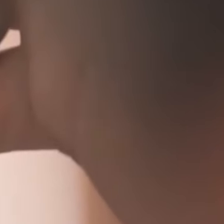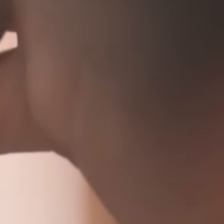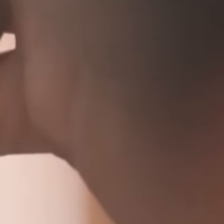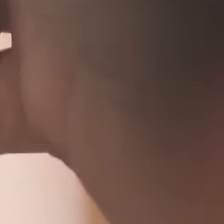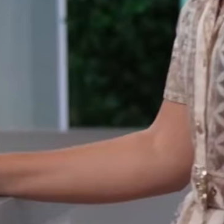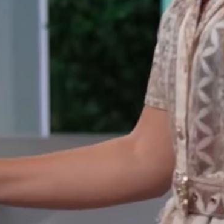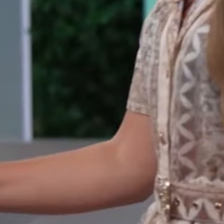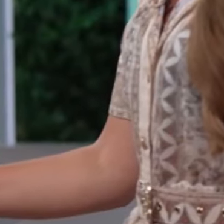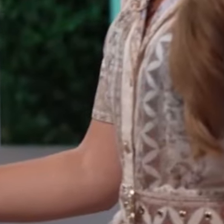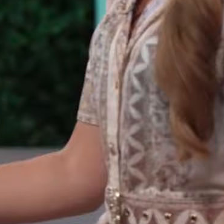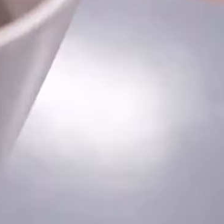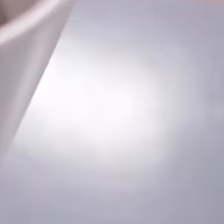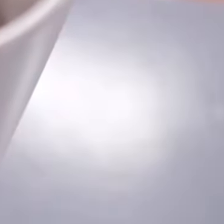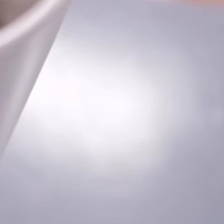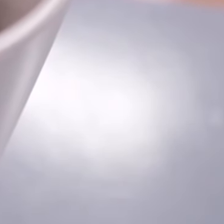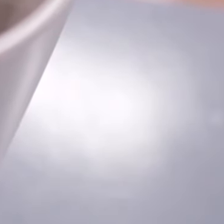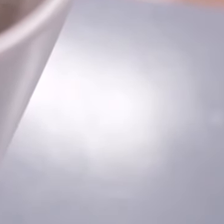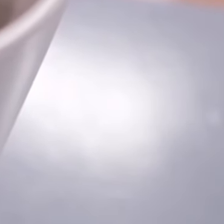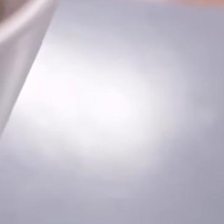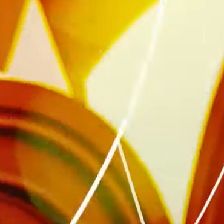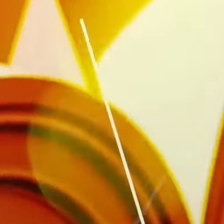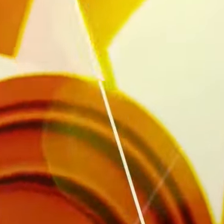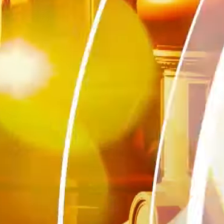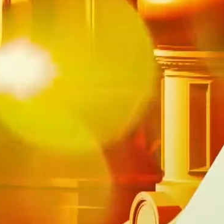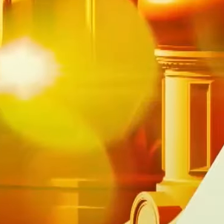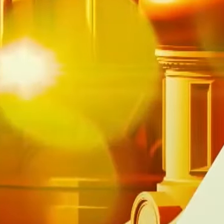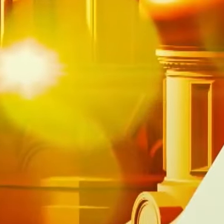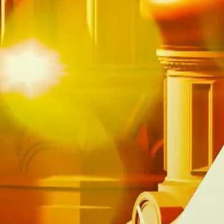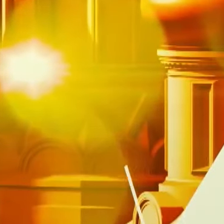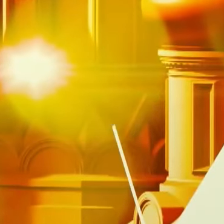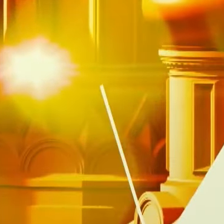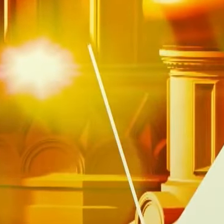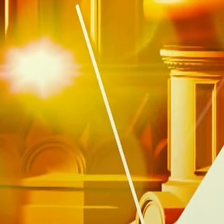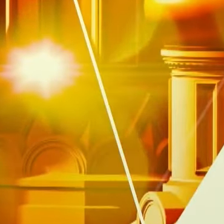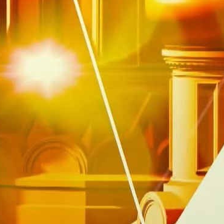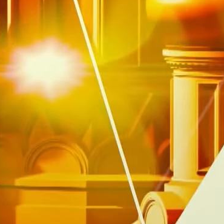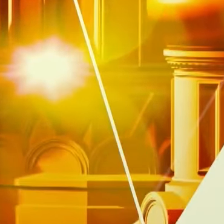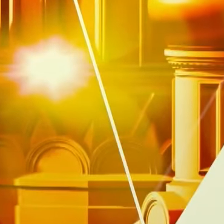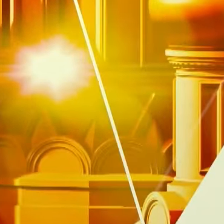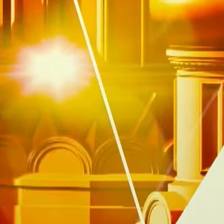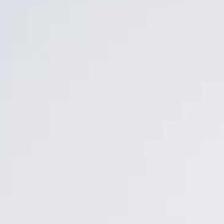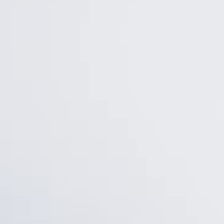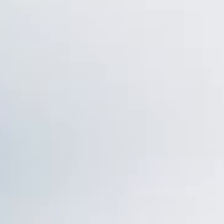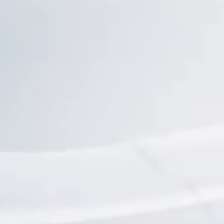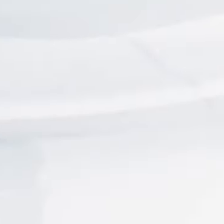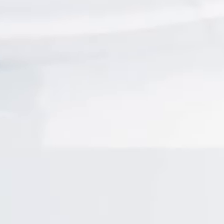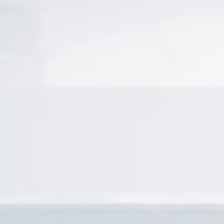Утро на Спасе. По будням с 7 до 11. С Богом в новый день.